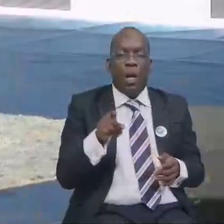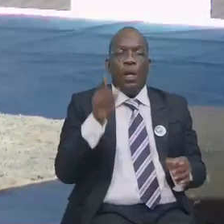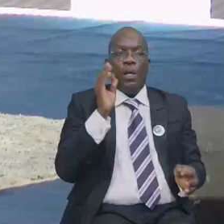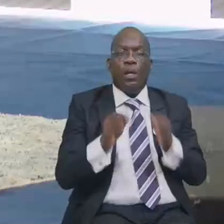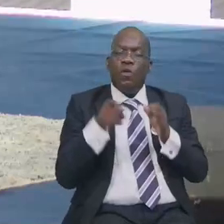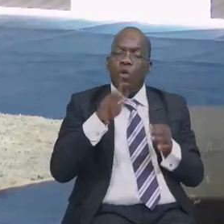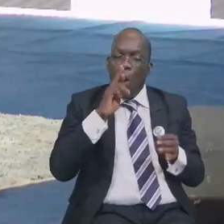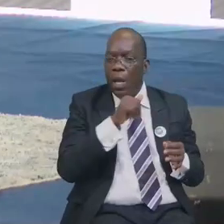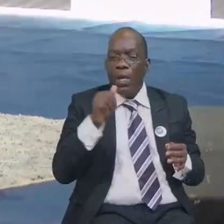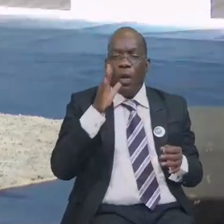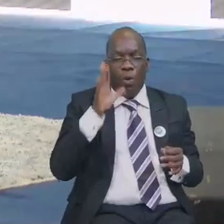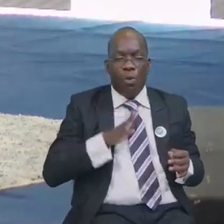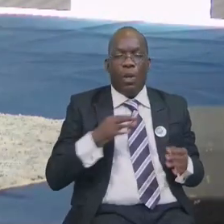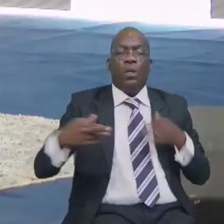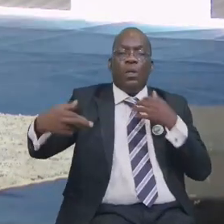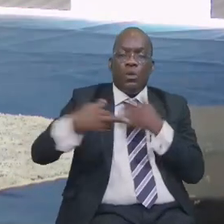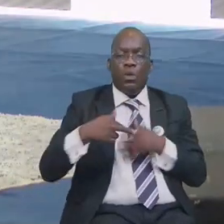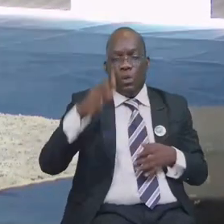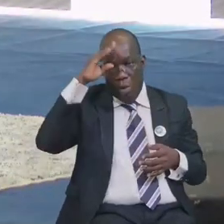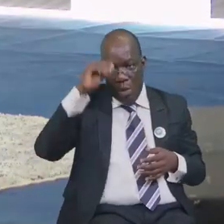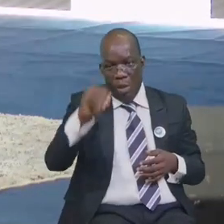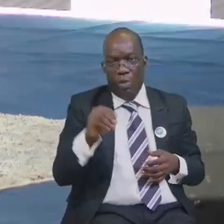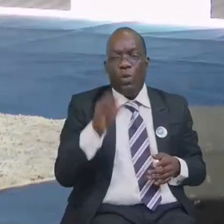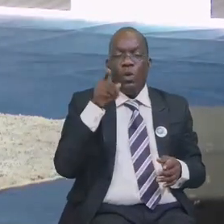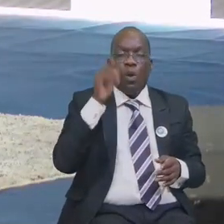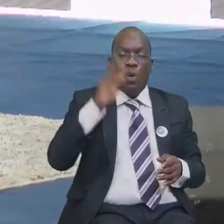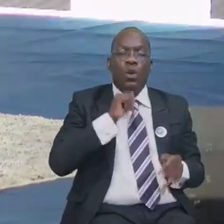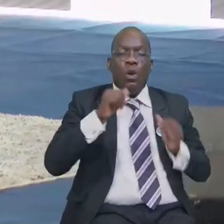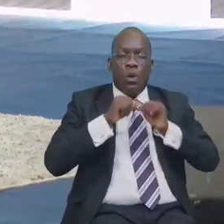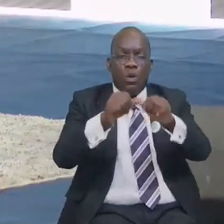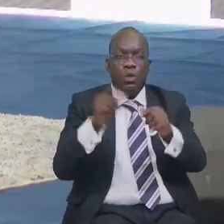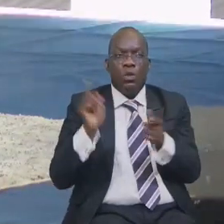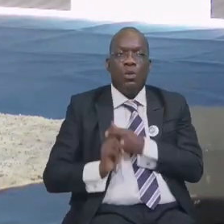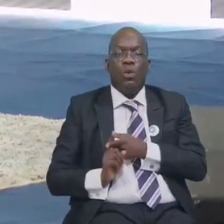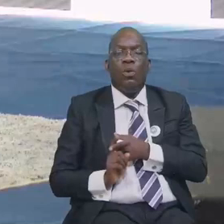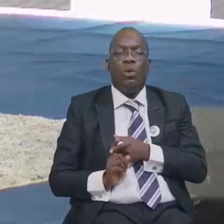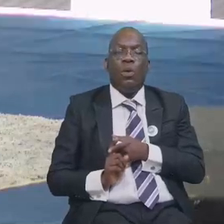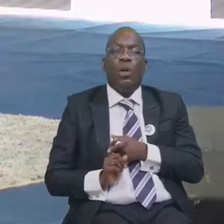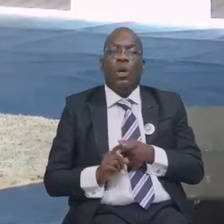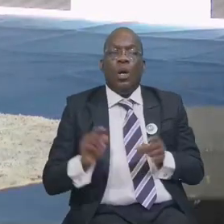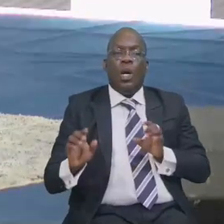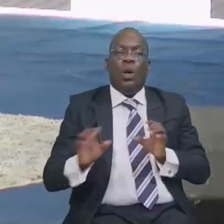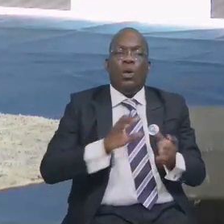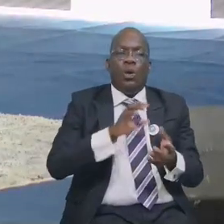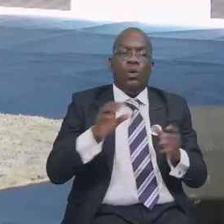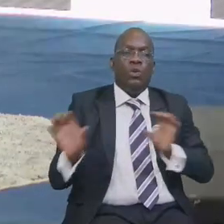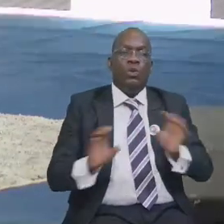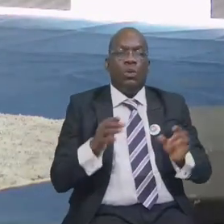retourne-le. Tu ne vas pas continuer à te souiller avec le mari